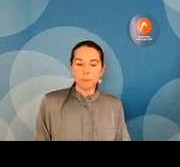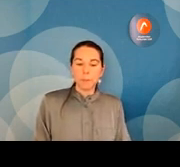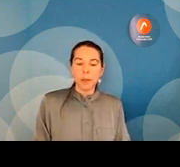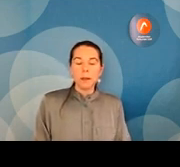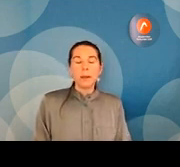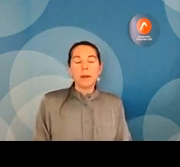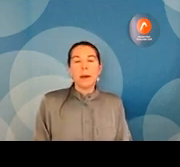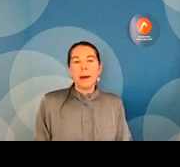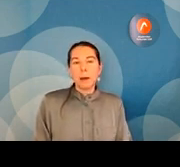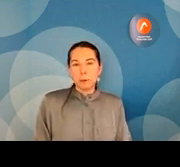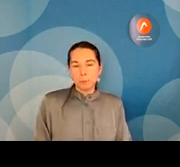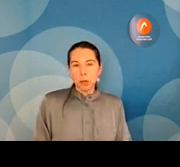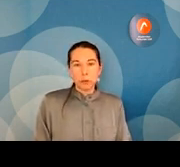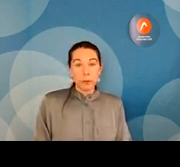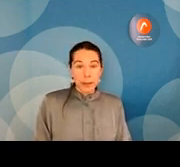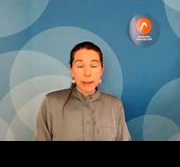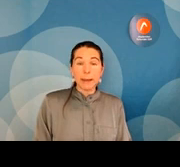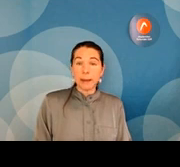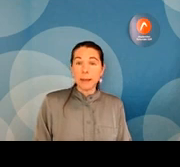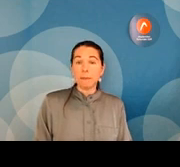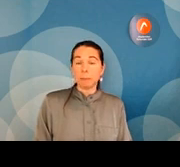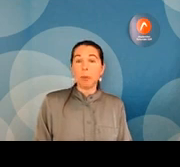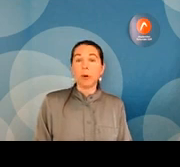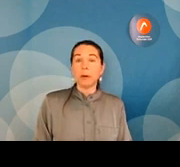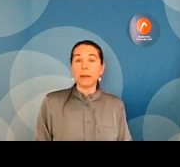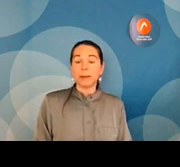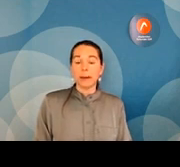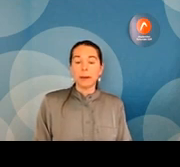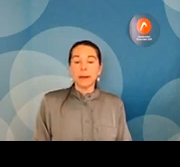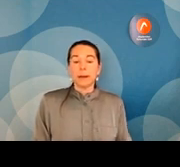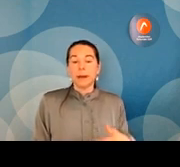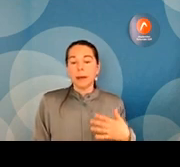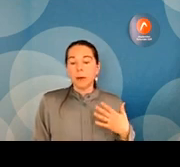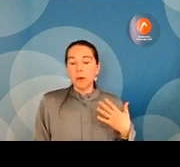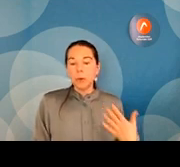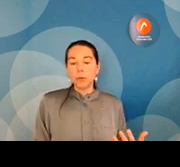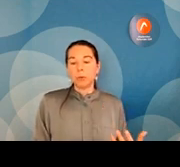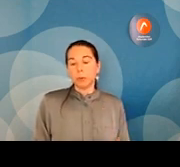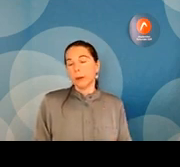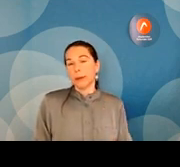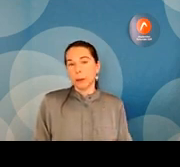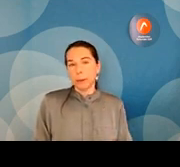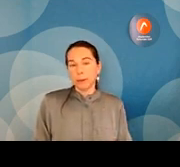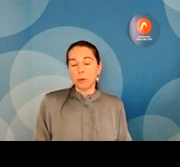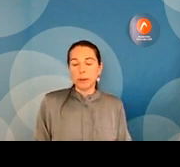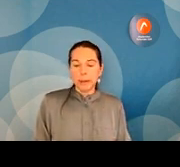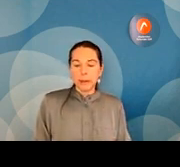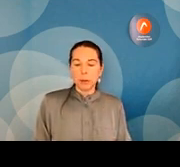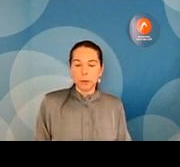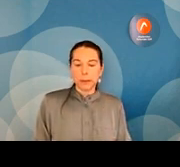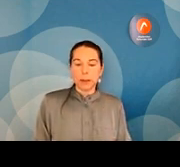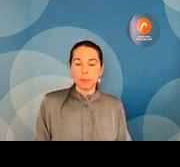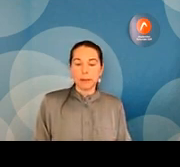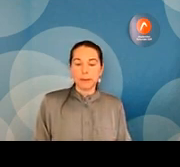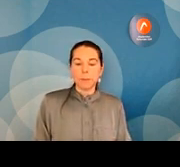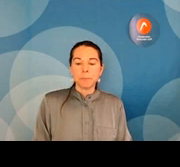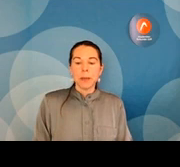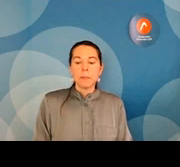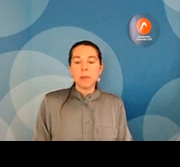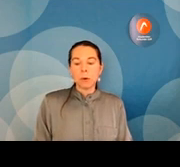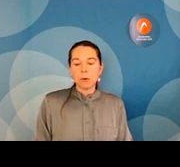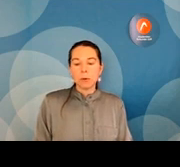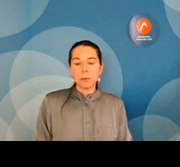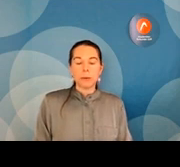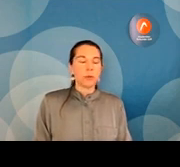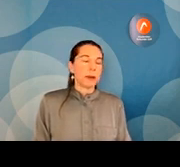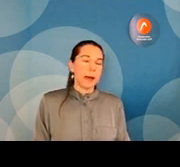så. Arbetsmiljön under hela livet påverkar hur du kan arbeta, hur länge du kan arbeta.